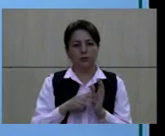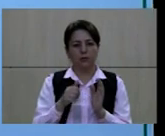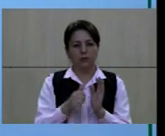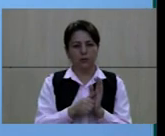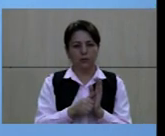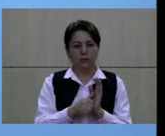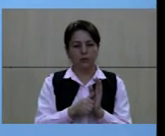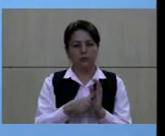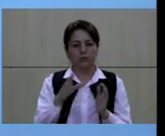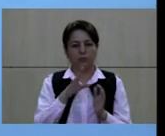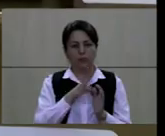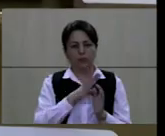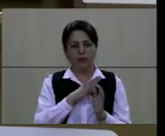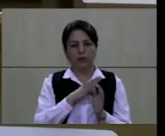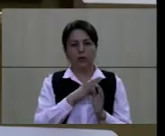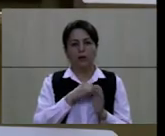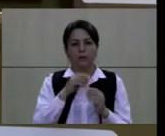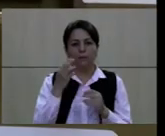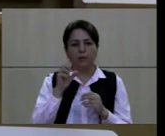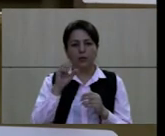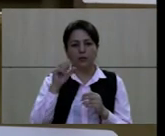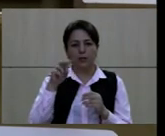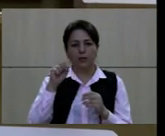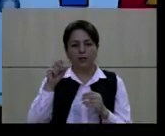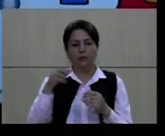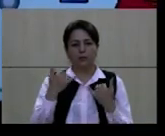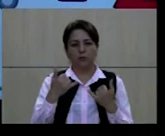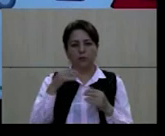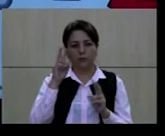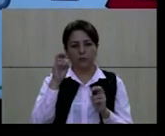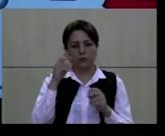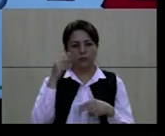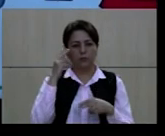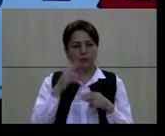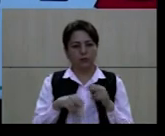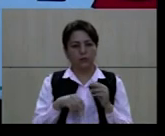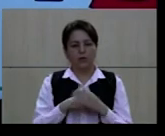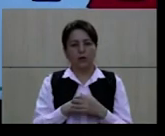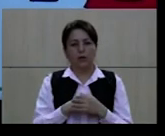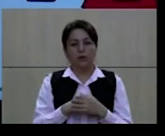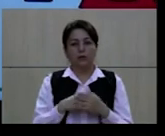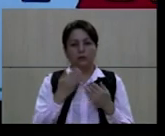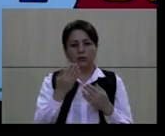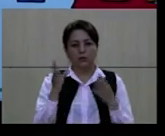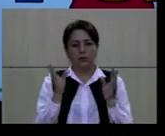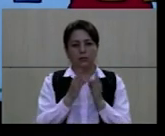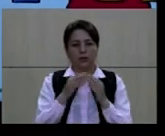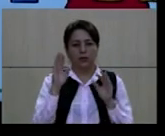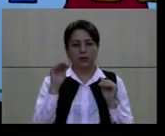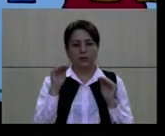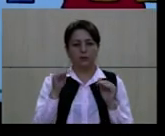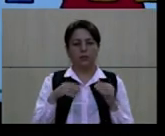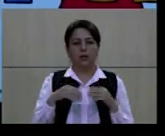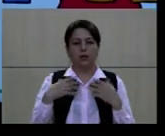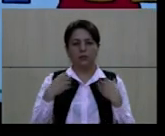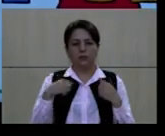1186-gacha bo'lgan masalalar. Shunday qilib, bugungi mavzuyimiz o'z nihoyasiga yetdi. Sizlar bilan xayrlashaman.